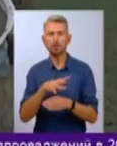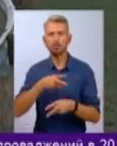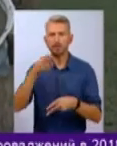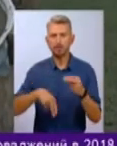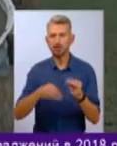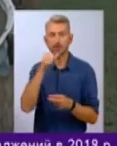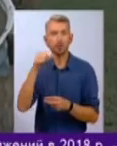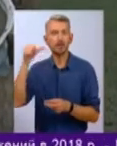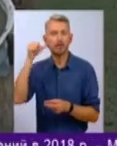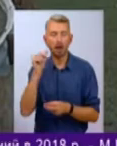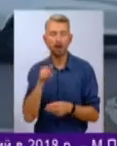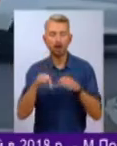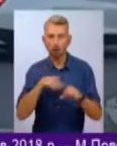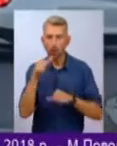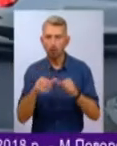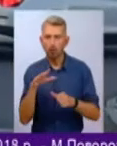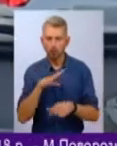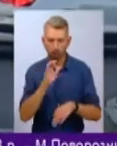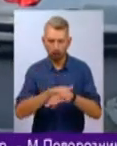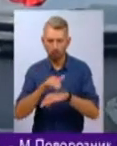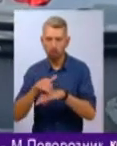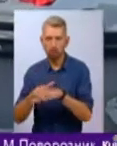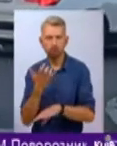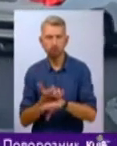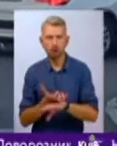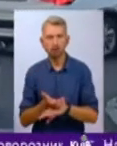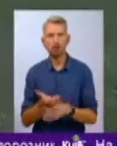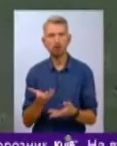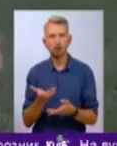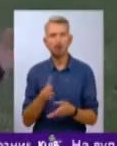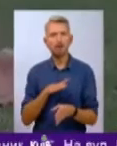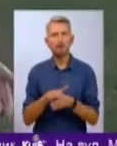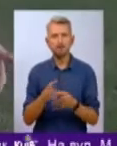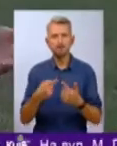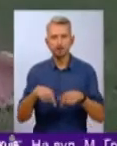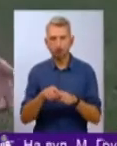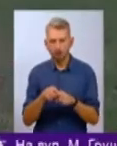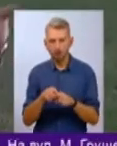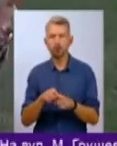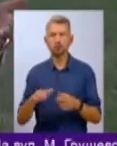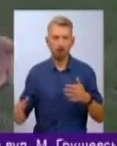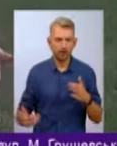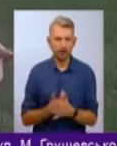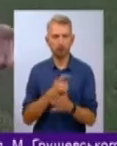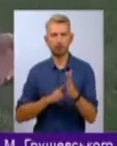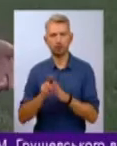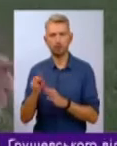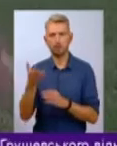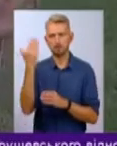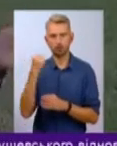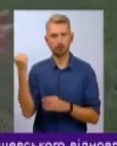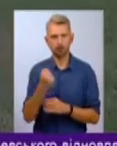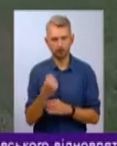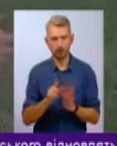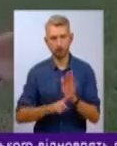ще торік, але цього року були виявлені неточності, що тож підрядник вийшов на переправу заново. Вийшов він минулого тижня,